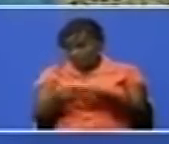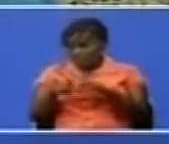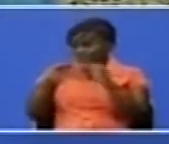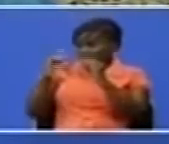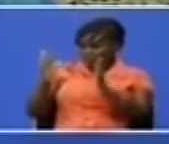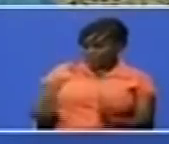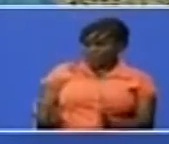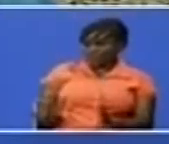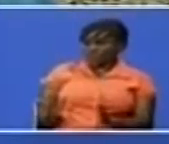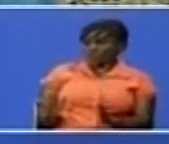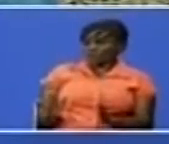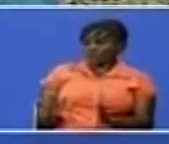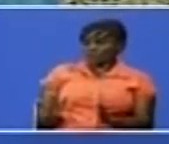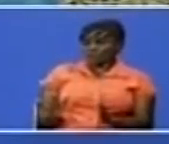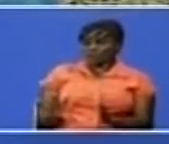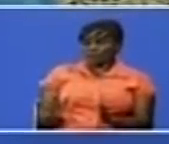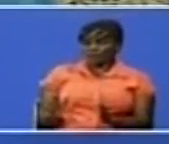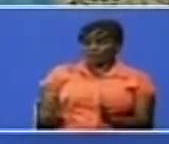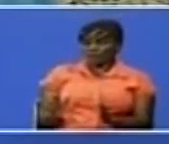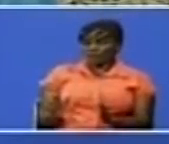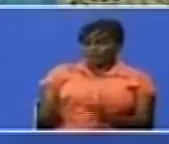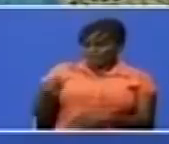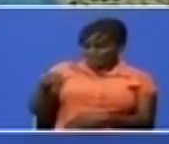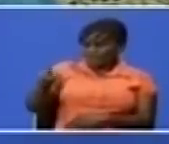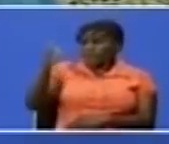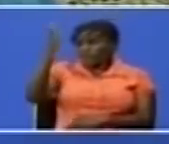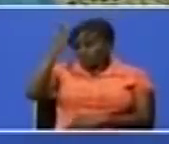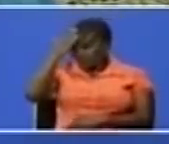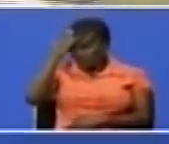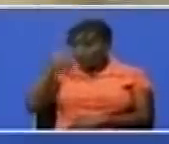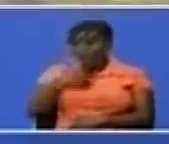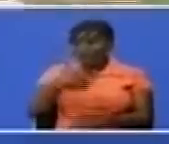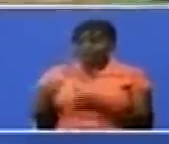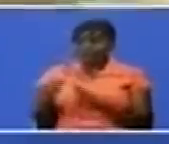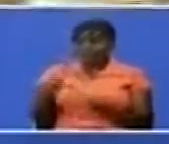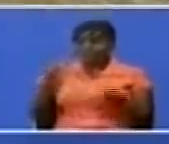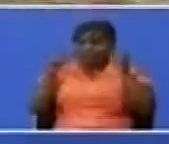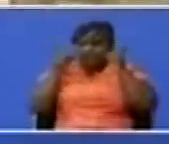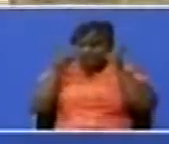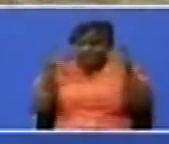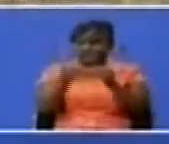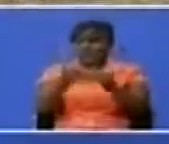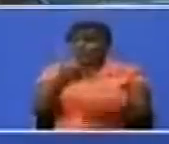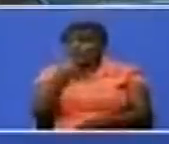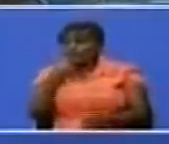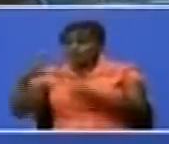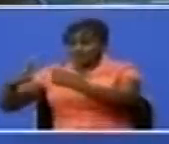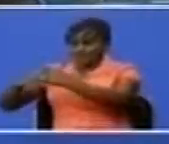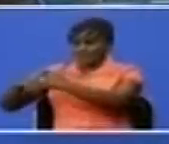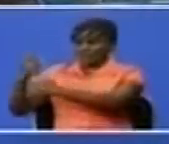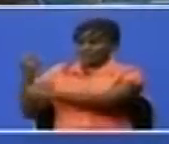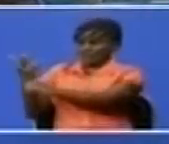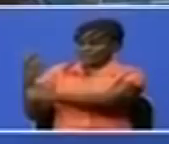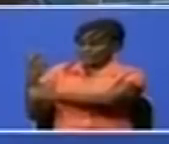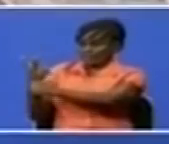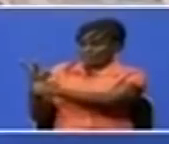wanaweza kuwa optimistic fans wao, but coach mwenyewe anajua sisi tuko na potential aina gani. Nakumat itachuana na Gor Mahia tarehe 9 mwezi Disemba katika